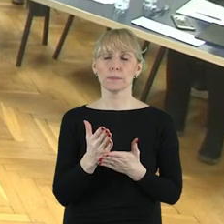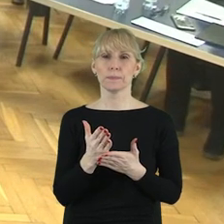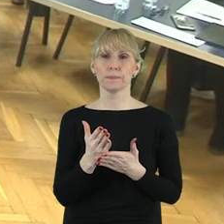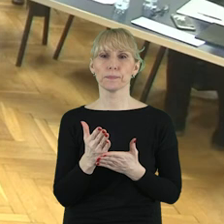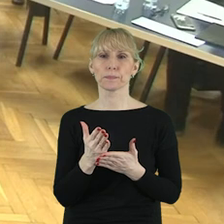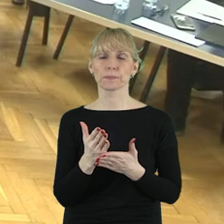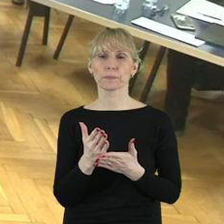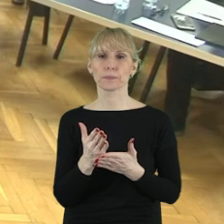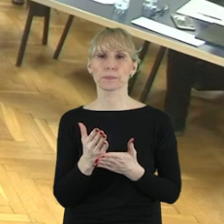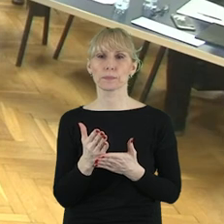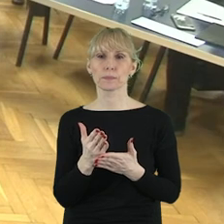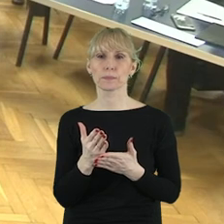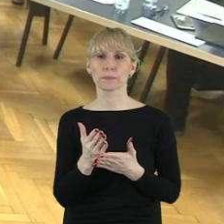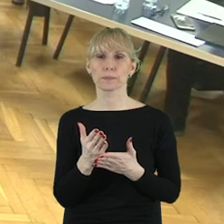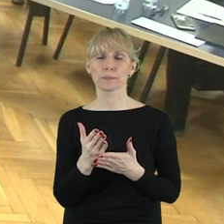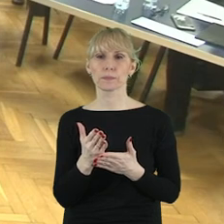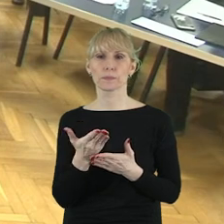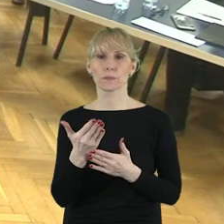pracy,